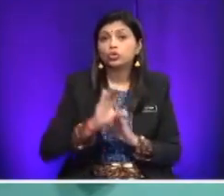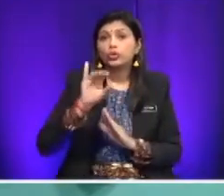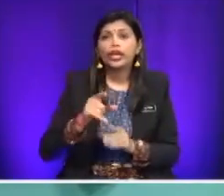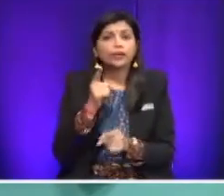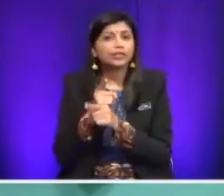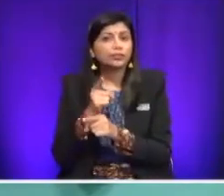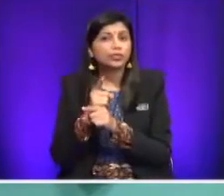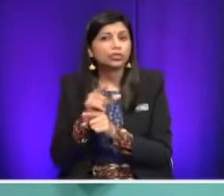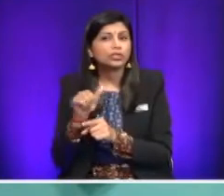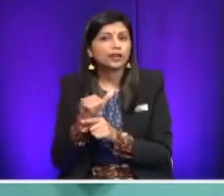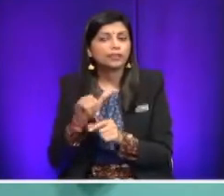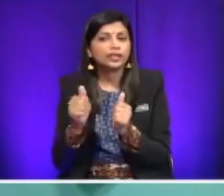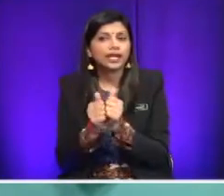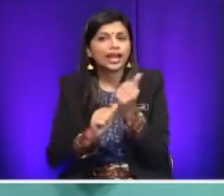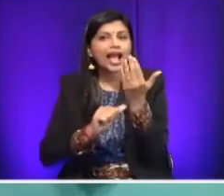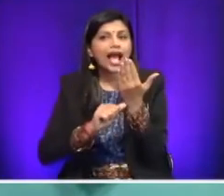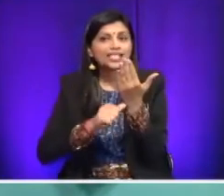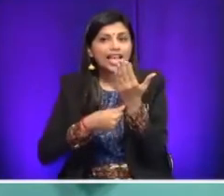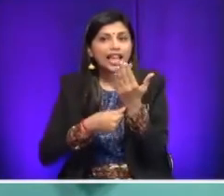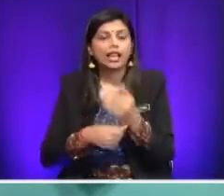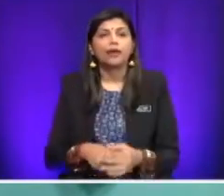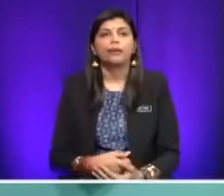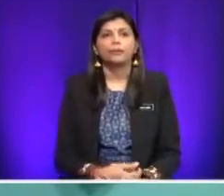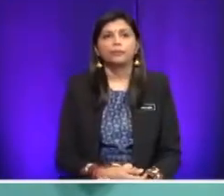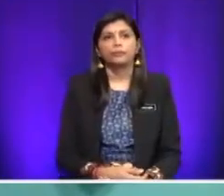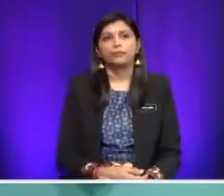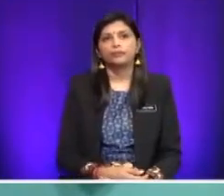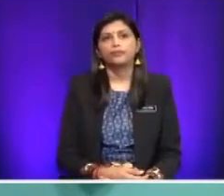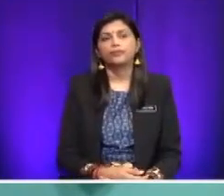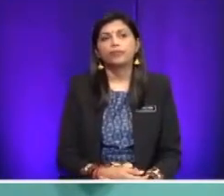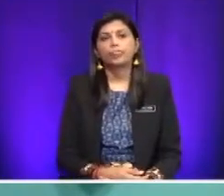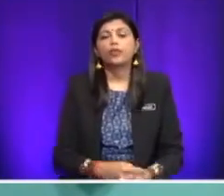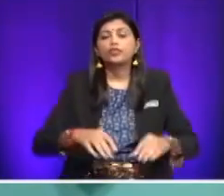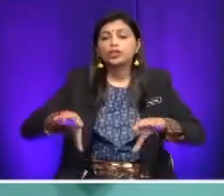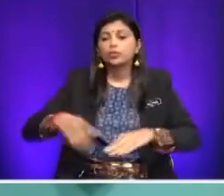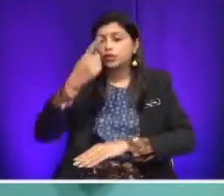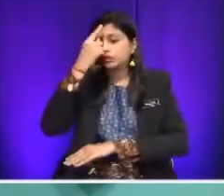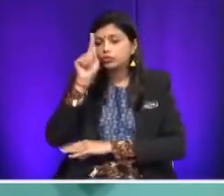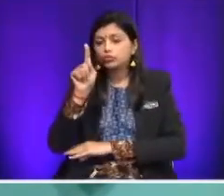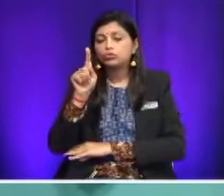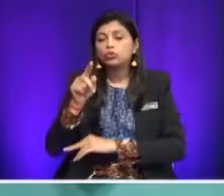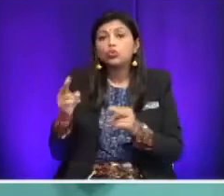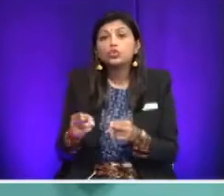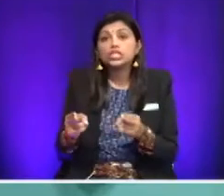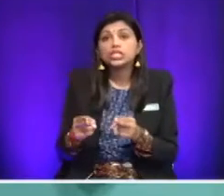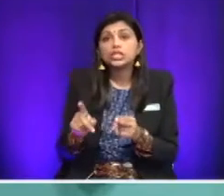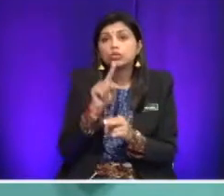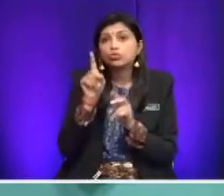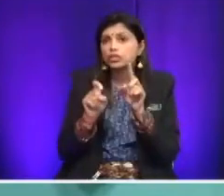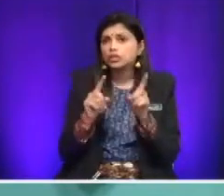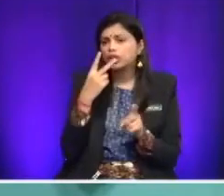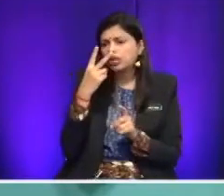menghasilkan foto Tekken cream bertujuan untuk pengujian the movie pemasaran sebuah pengeluaran secara besar-besaran akhirnya setelah